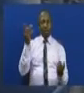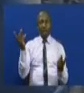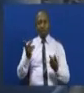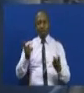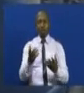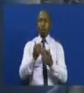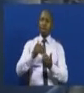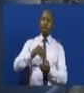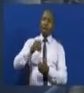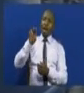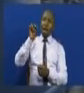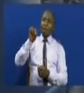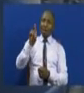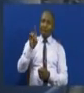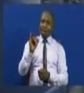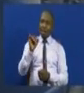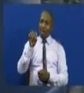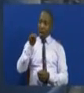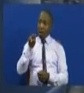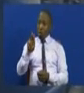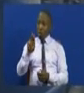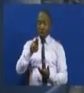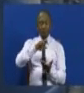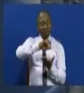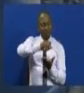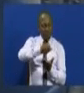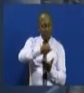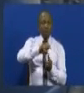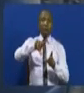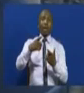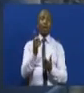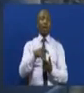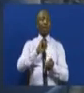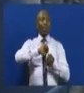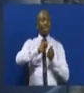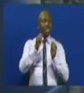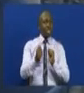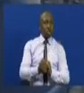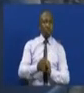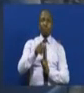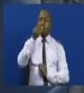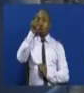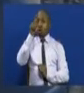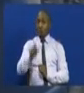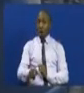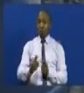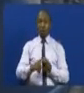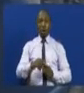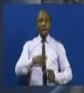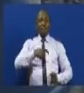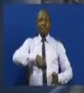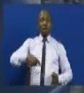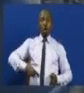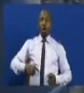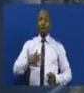ukaweka ndimu, ila ndimu huwa ina matatizo ya kufanya watu walio na vidonda vya tumbo